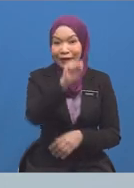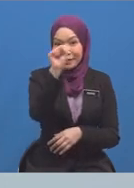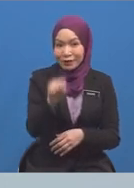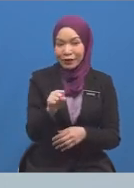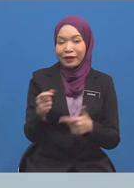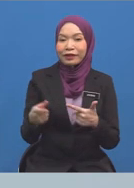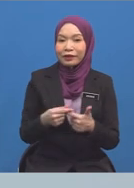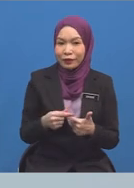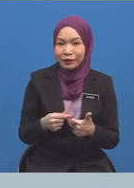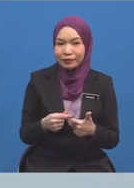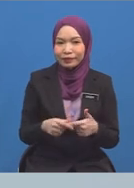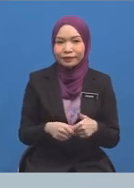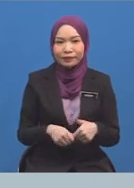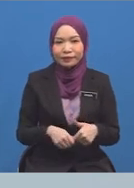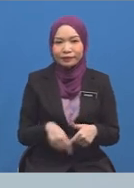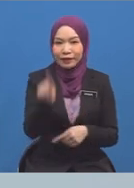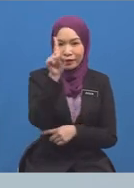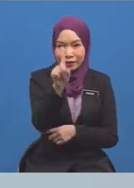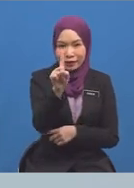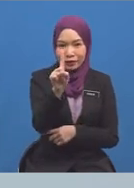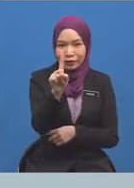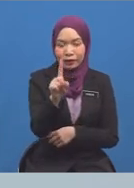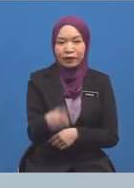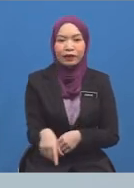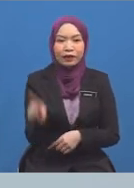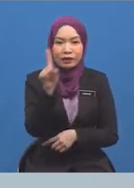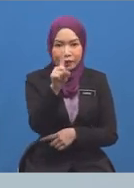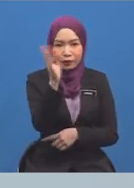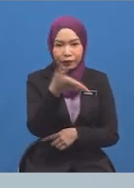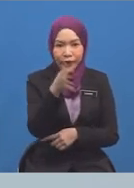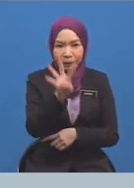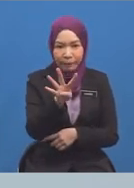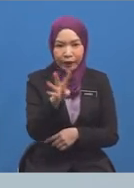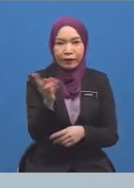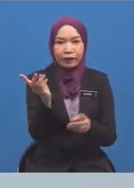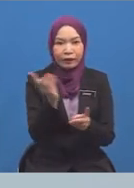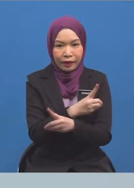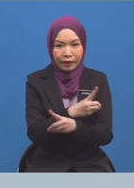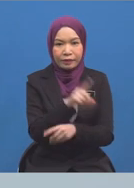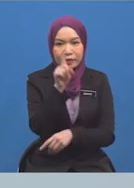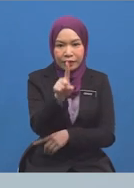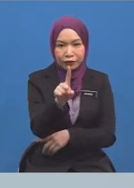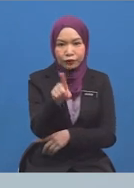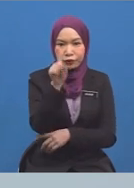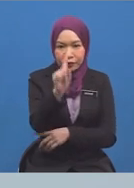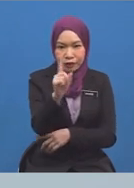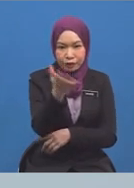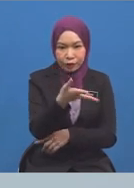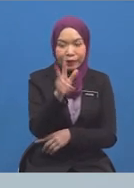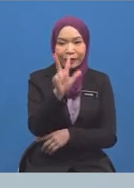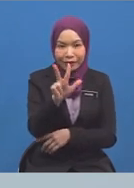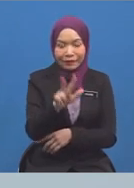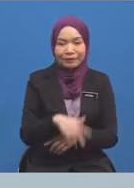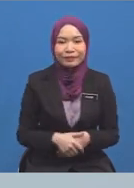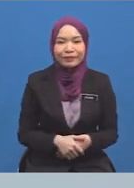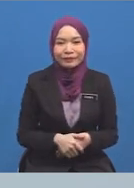soalan ke-21 1/4 garap 1 1/3